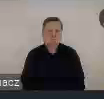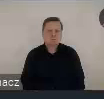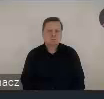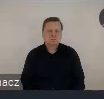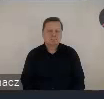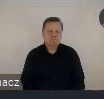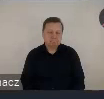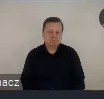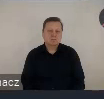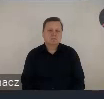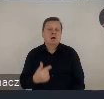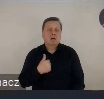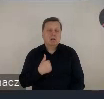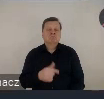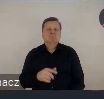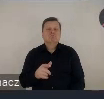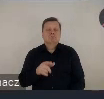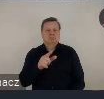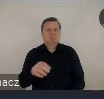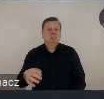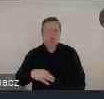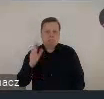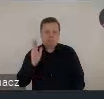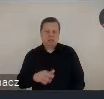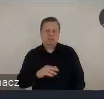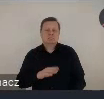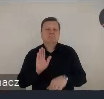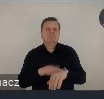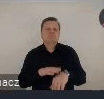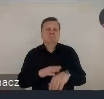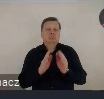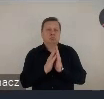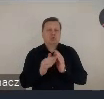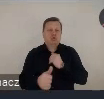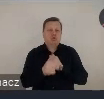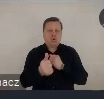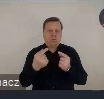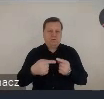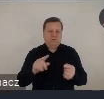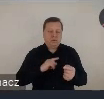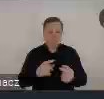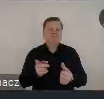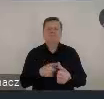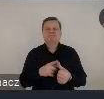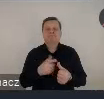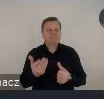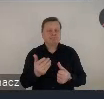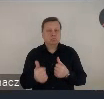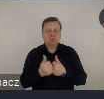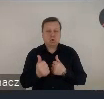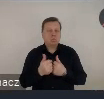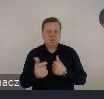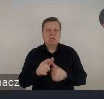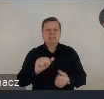Mianowicie wtedy prosimy Państwa o dosłanie odpowiednich dokumentów. Czyli po pierwsze dokument potwierdzający, że taka